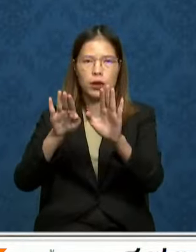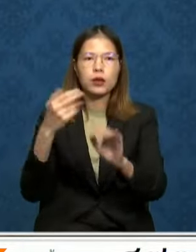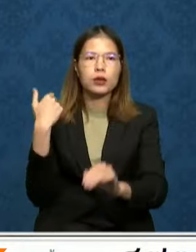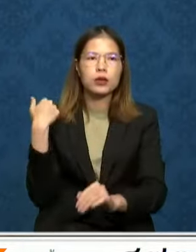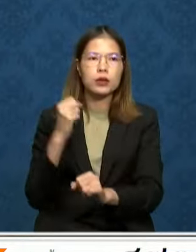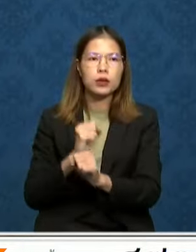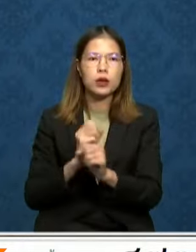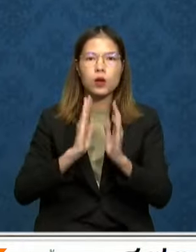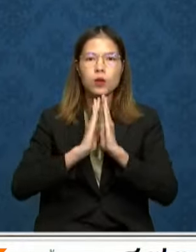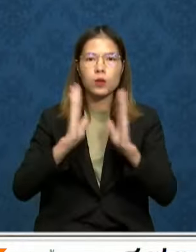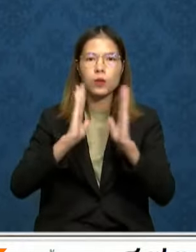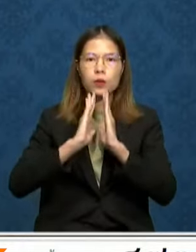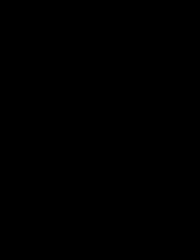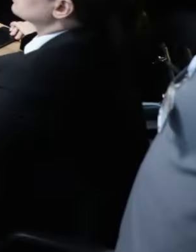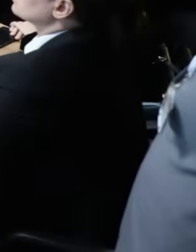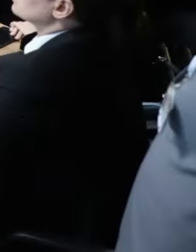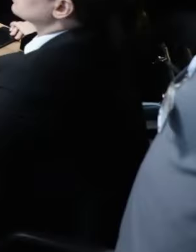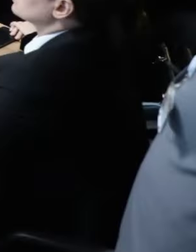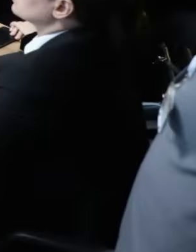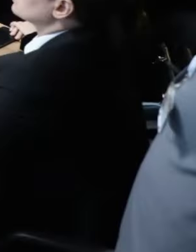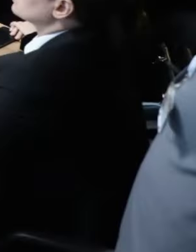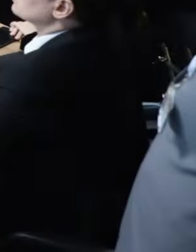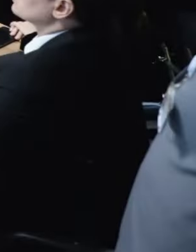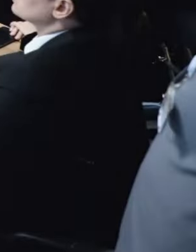ครับขอบคุณครับท่านประธาน